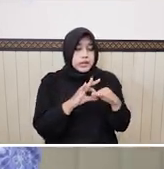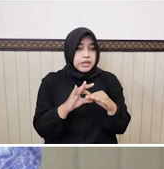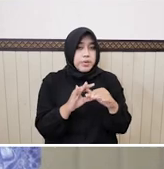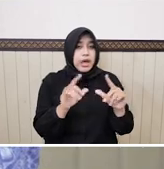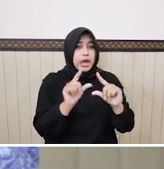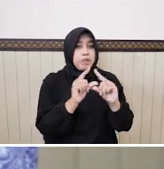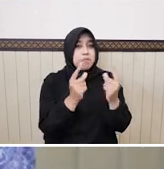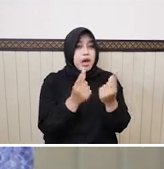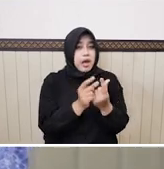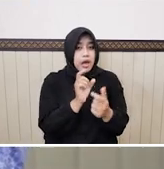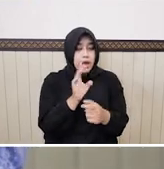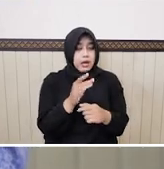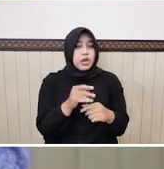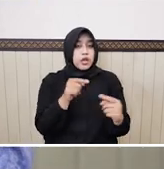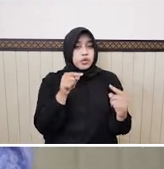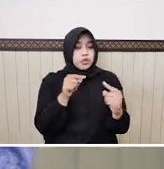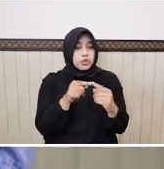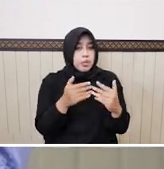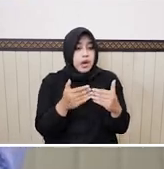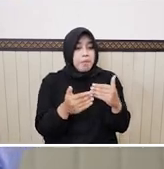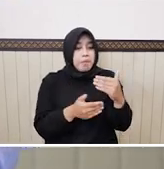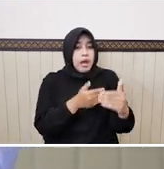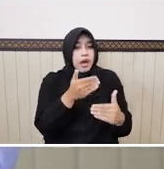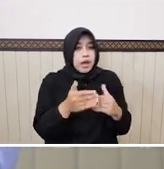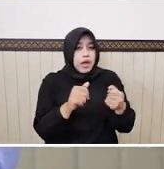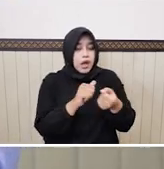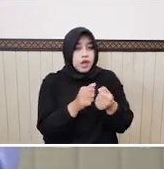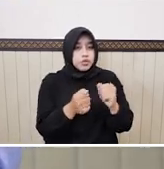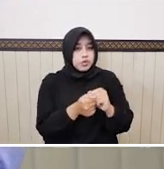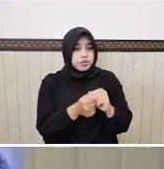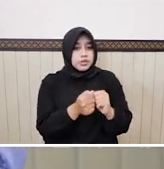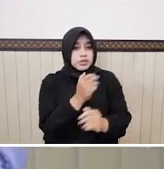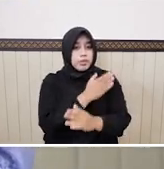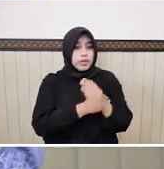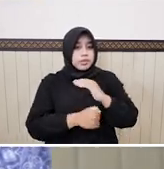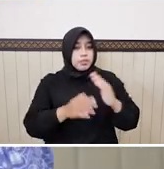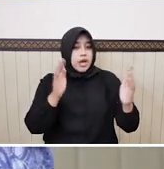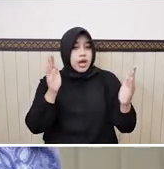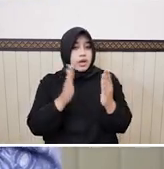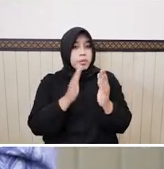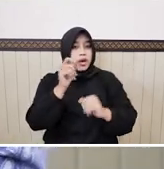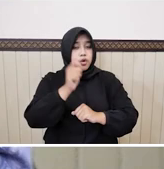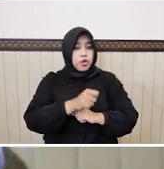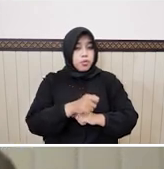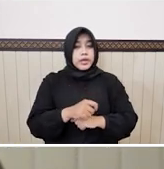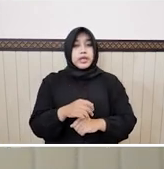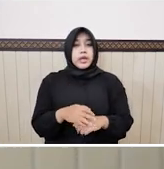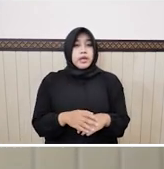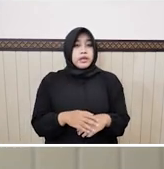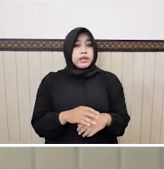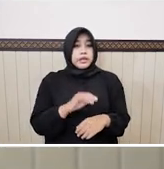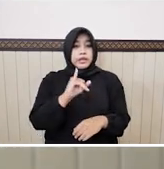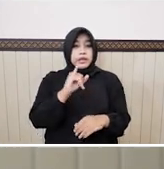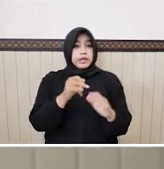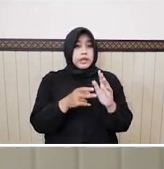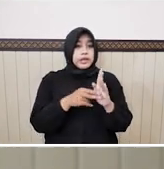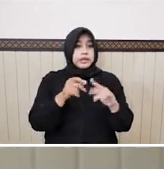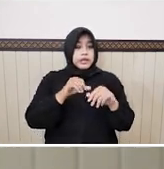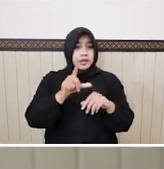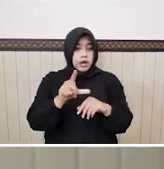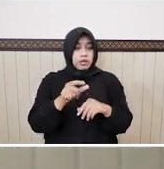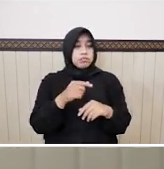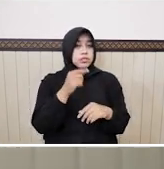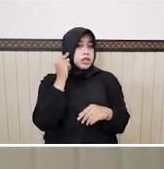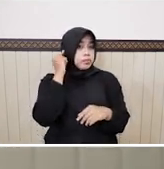dalam menangani kasus penyandang disabilitas berhadapan dengan hukum ia secara internal burati juga cerita